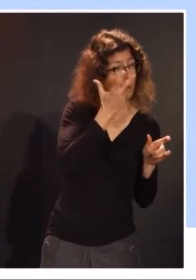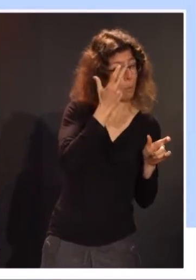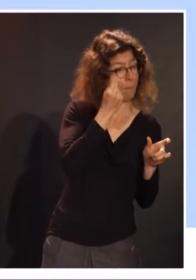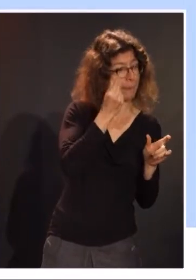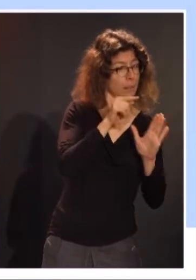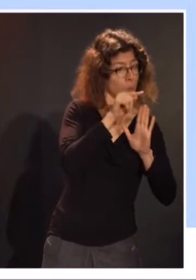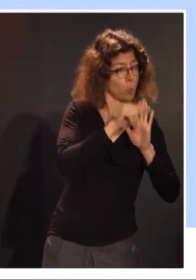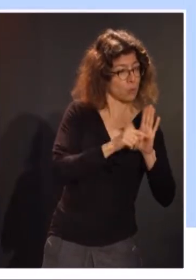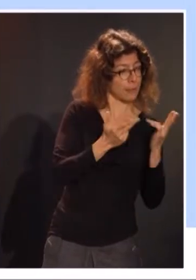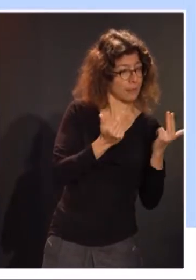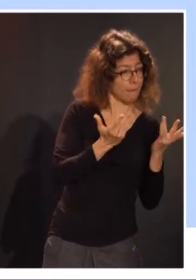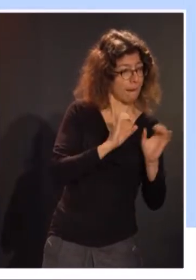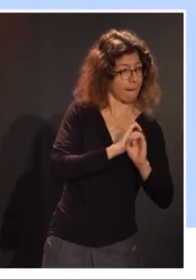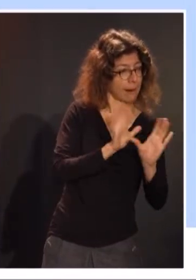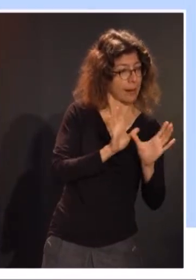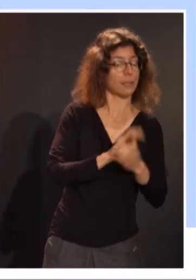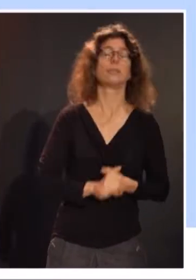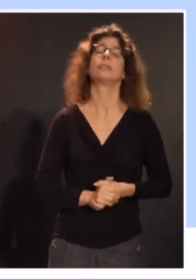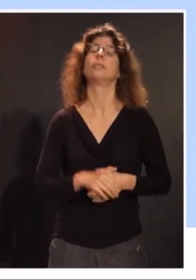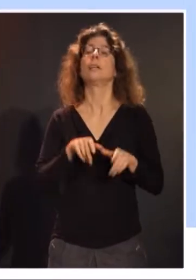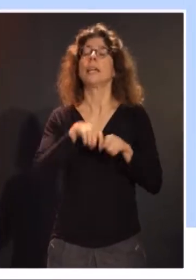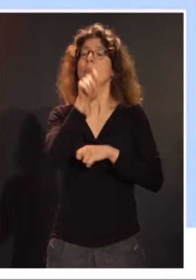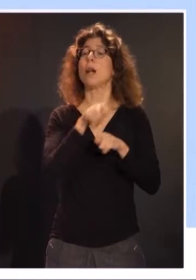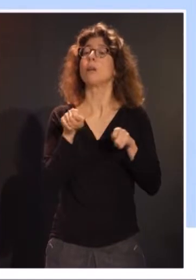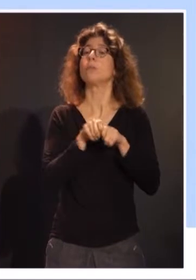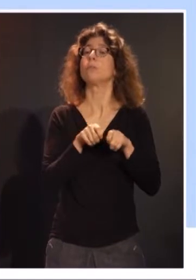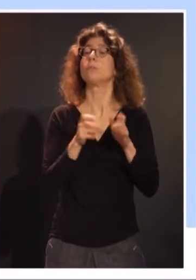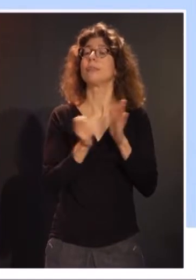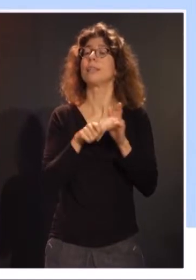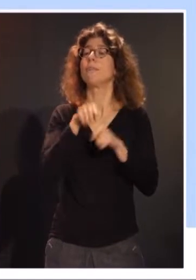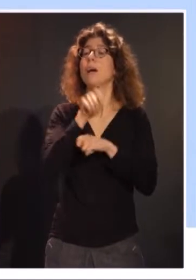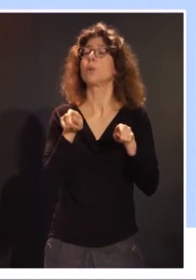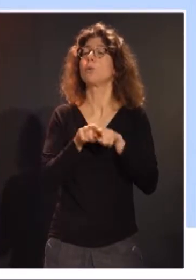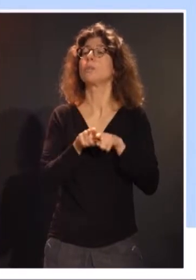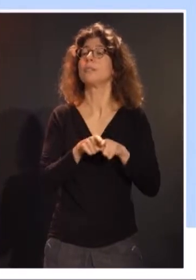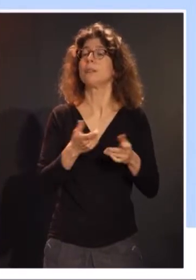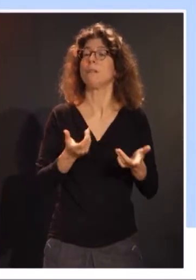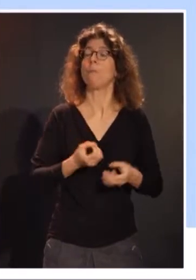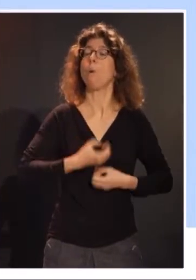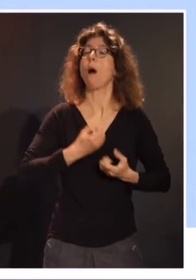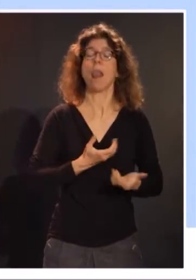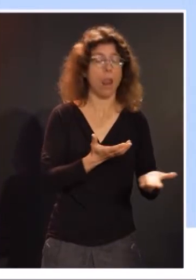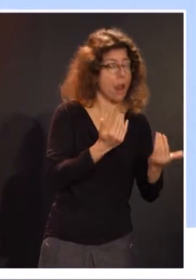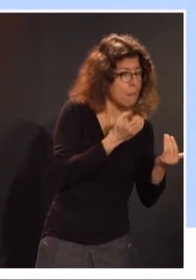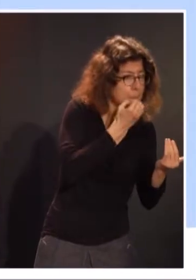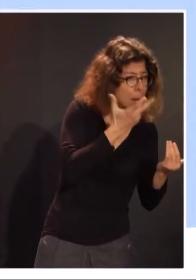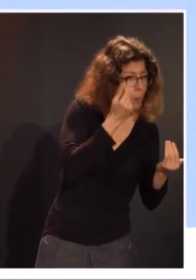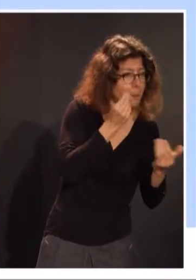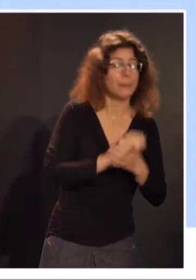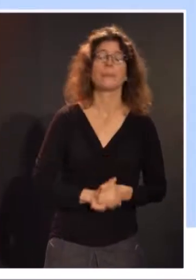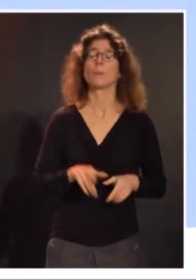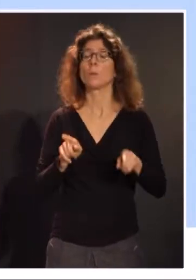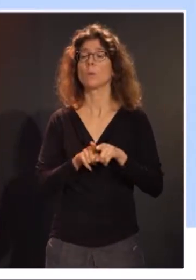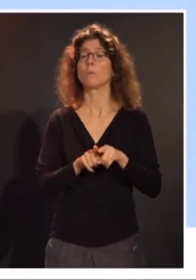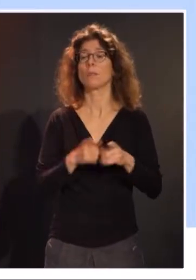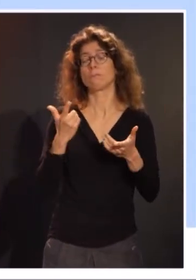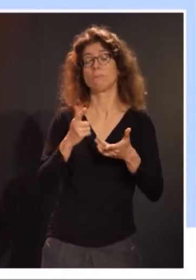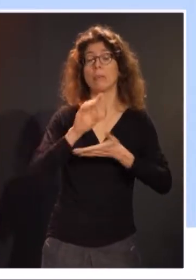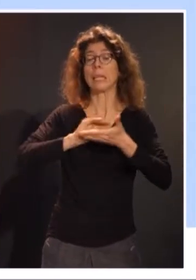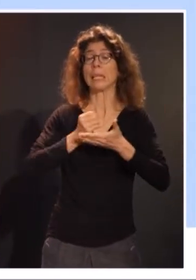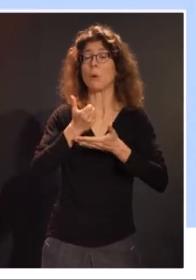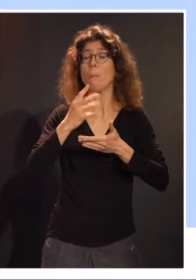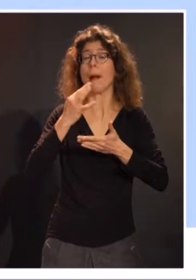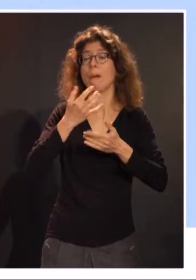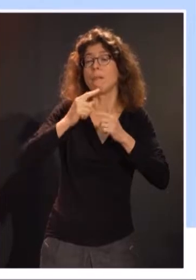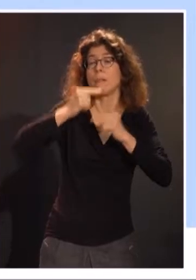consignes, l'évaluation dans la mesure du possible aussi était vérifiée à l'oral, et il y avait une adaptation de la quantité d'écrit qui était proposée, donc une